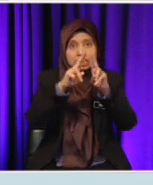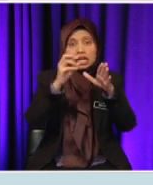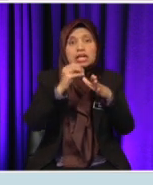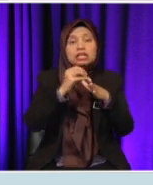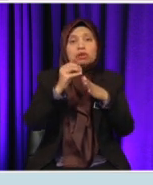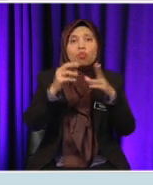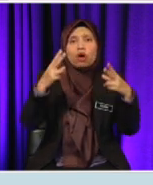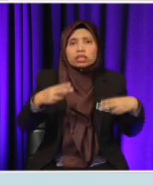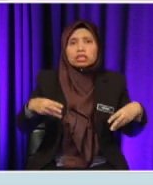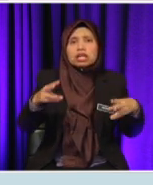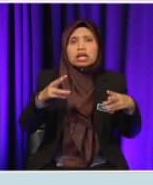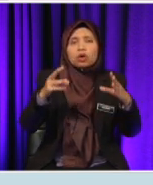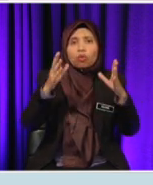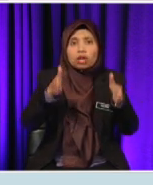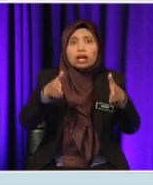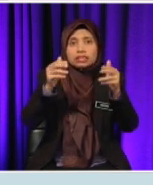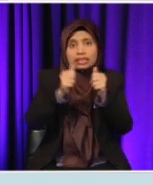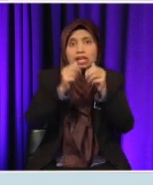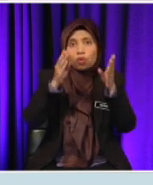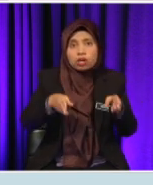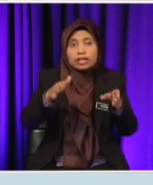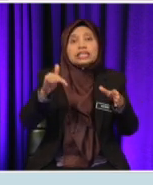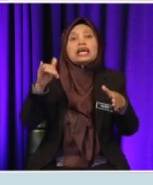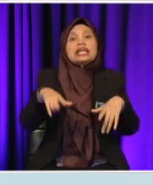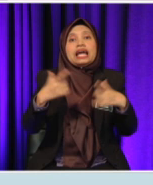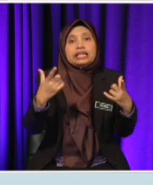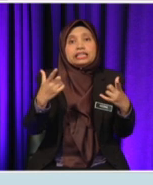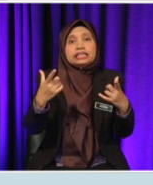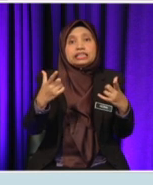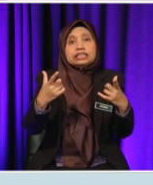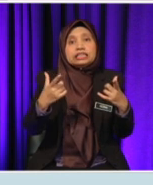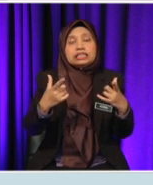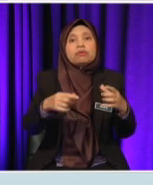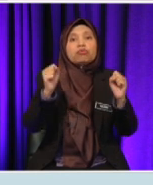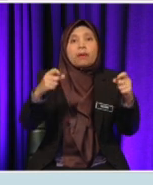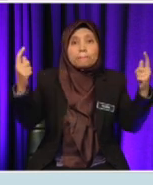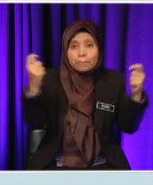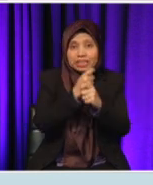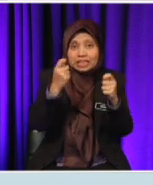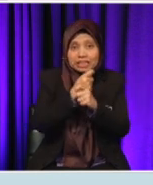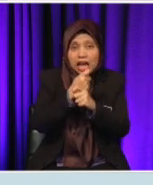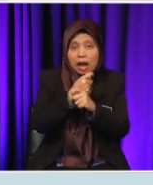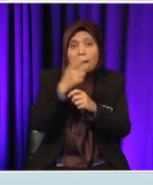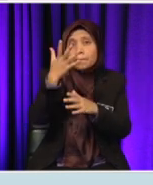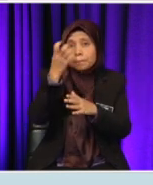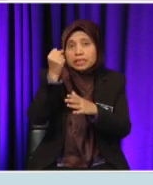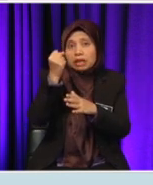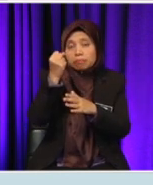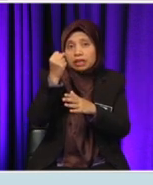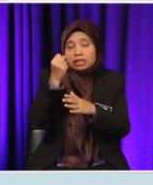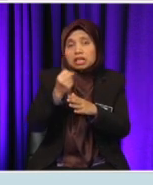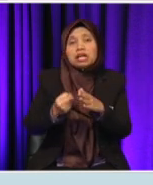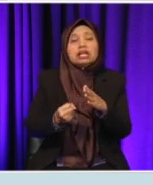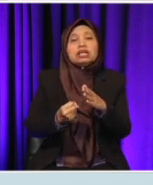watak dengan watak yang lain oke coffee juga dapat digambarkan secara pertentangan pendapat ide sikap ataupun